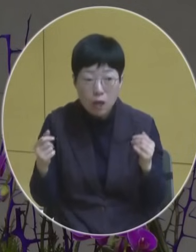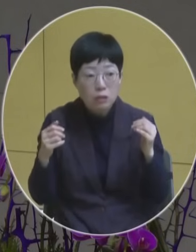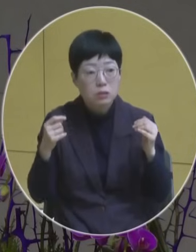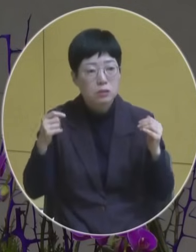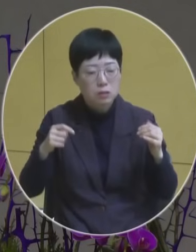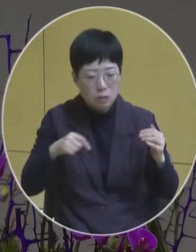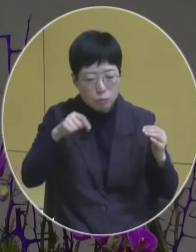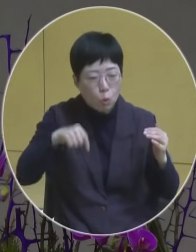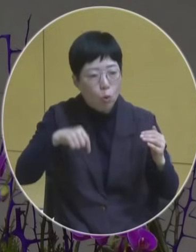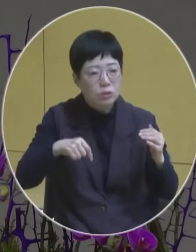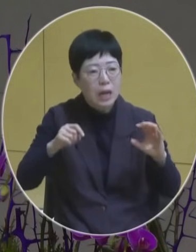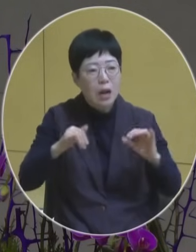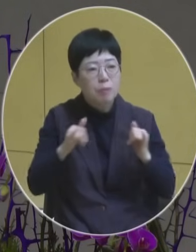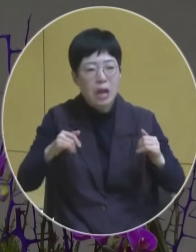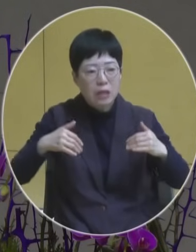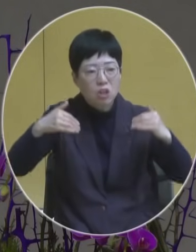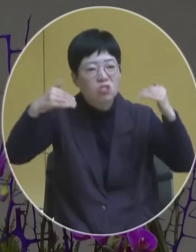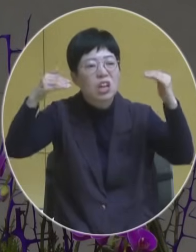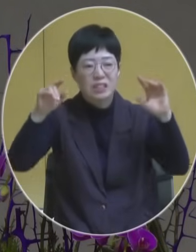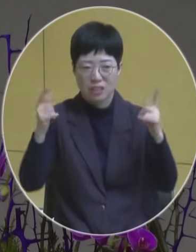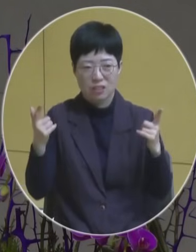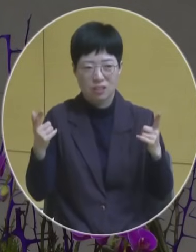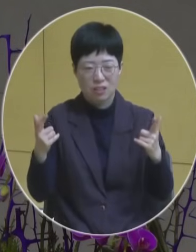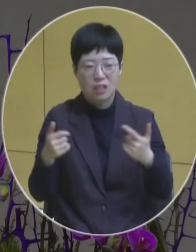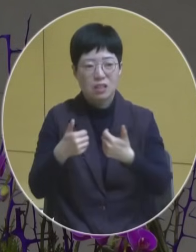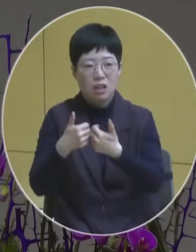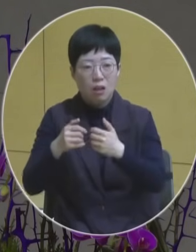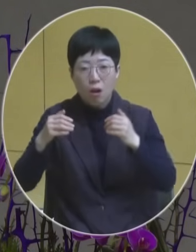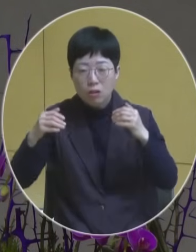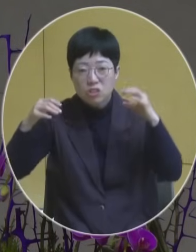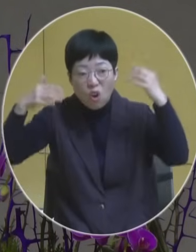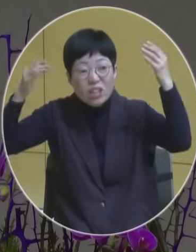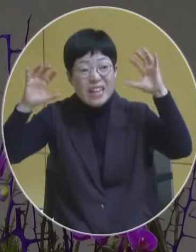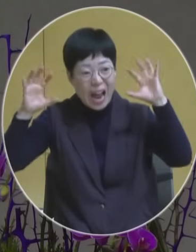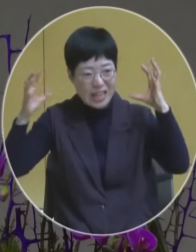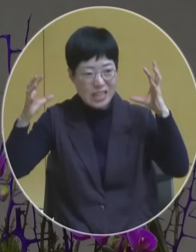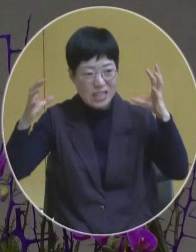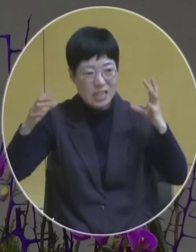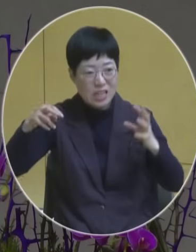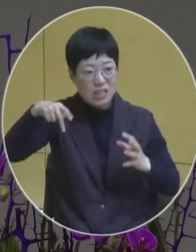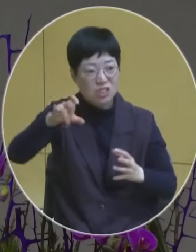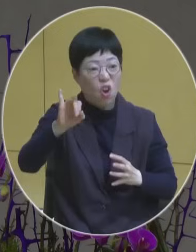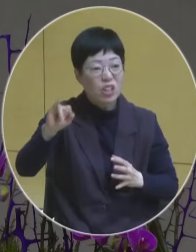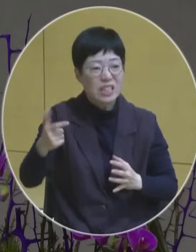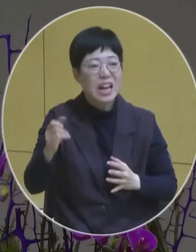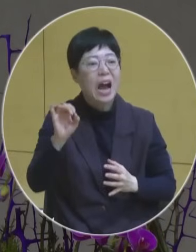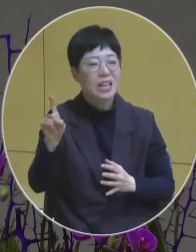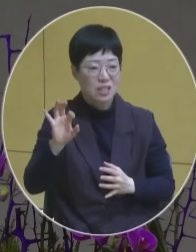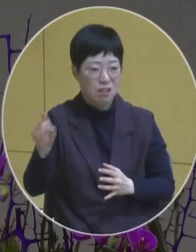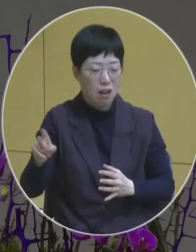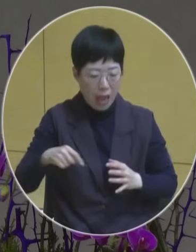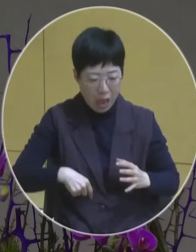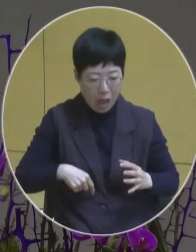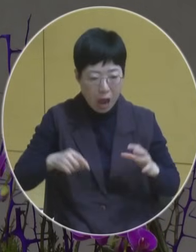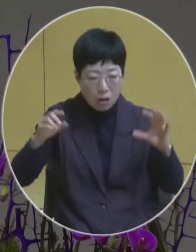자라지 못한 사람. 이게 상담적으로 문제가 있죠. 성인아이라고 그런 표현을 하잖아요. 자라지 못했어요. 그러니까 자라지